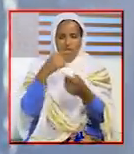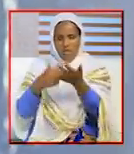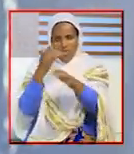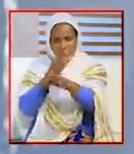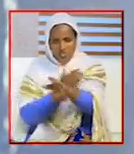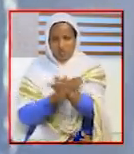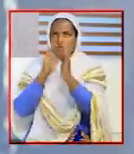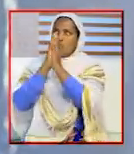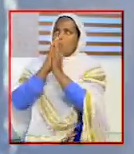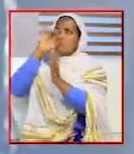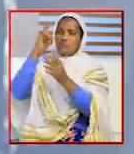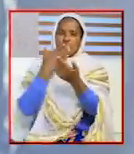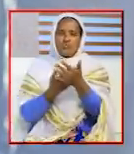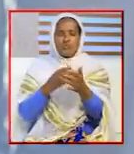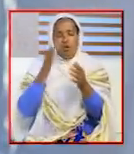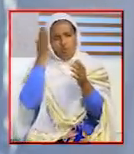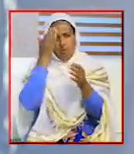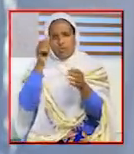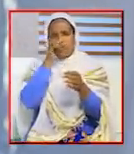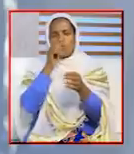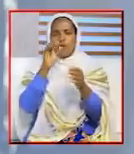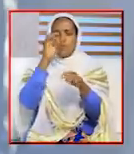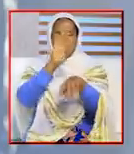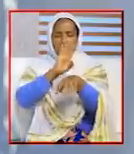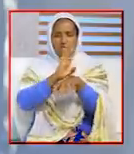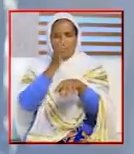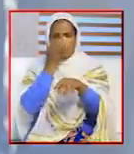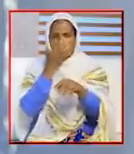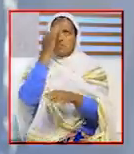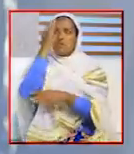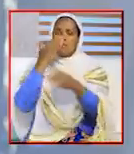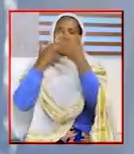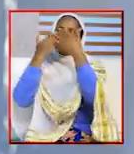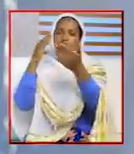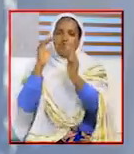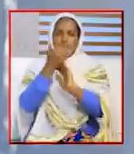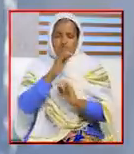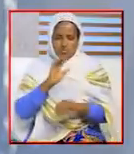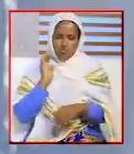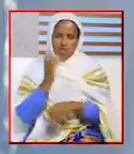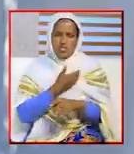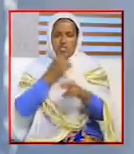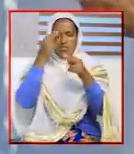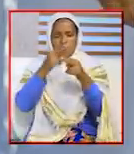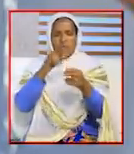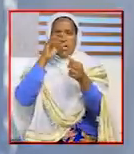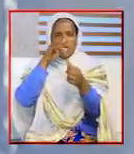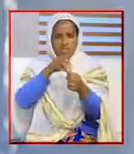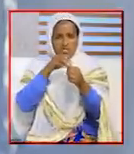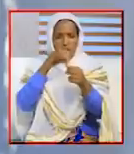ያስፈልጋል አውቃለሁ በኢትዮጵያ ቤተክርስቲያን ልምድ እግዚአብሔር የተመሰገነ ይሁን የልጆቻችንን ስመ